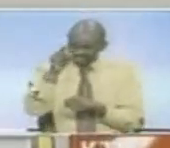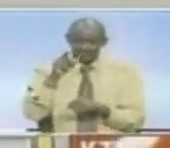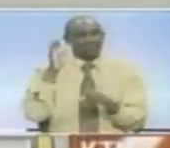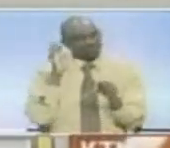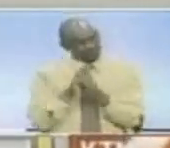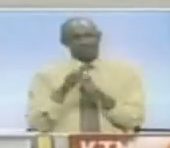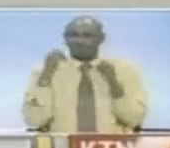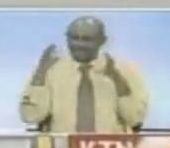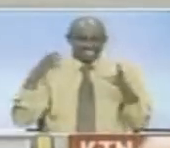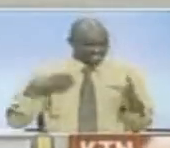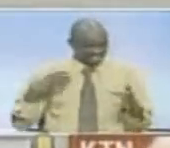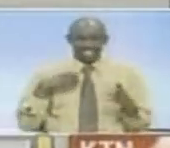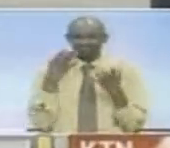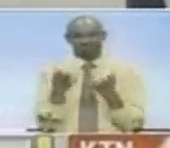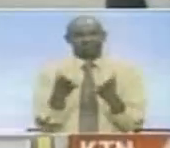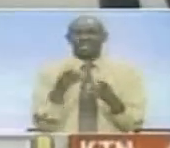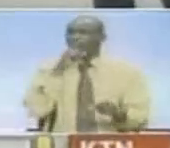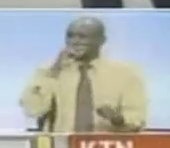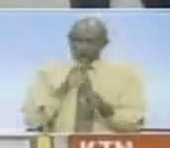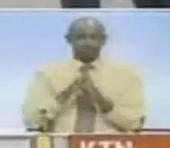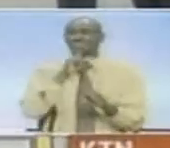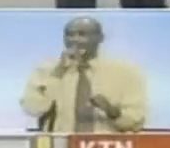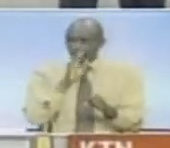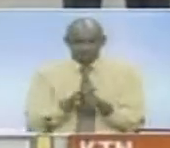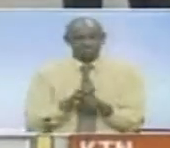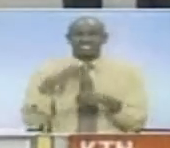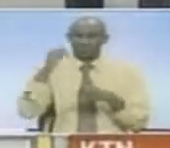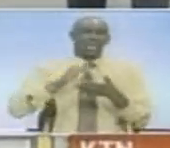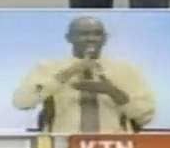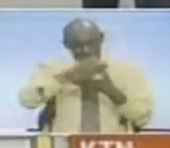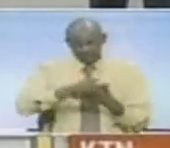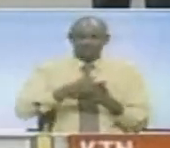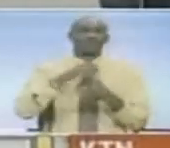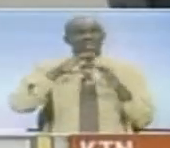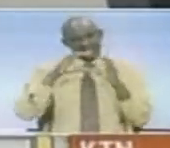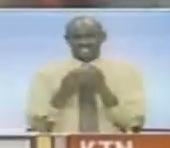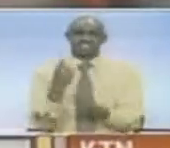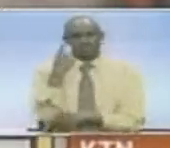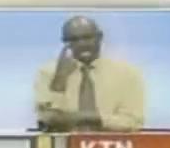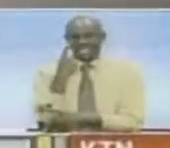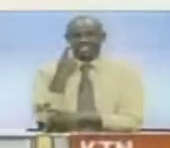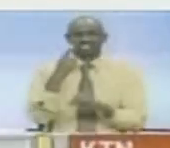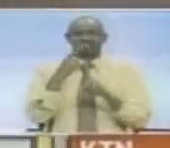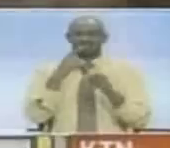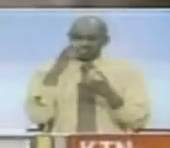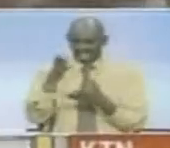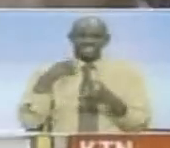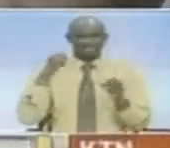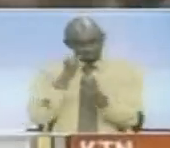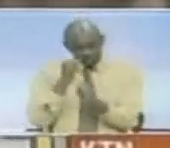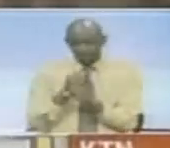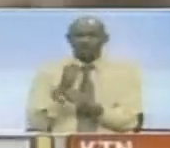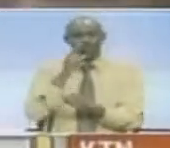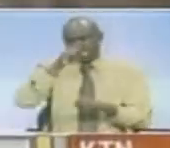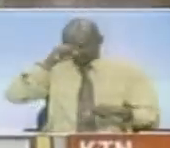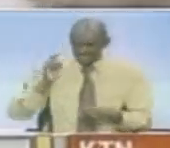kwa Wakenya. Ahadi za tarakilishi za bure kwa wanafunzi wa darasa la kwanza, kutoa nafasi za kazi milioni moja